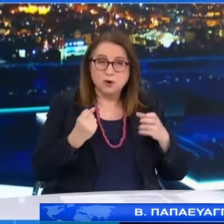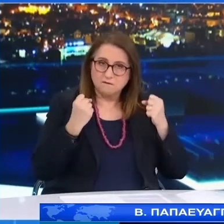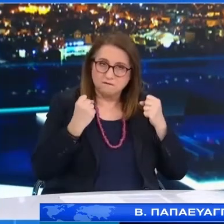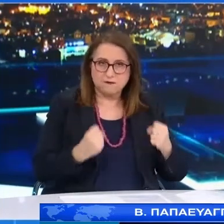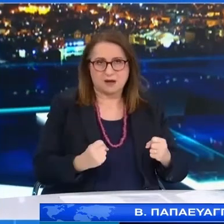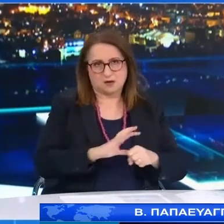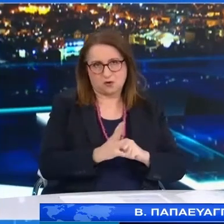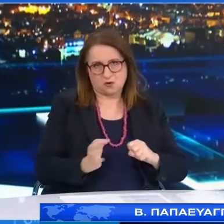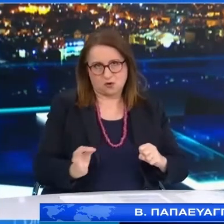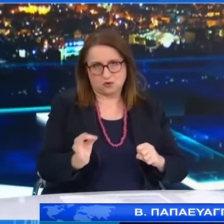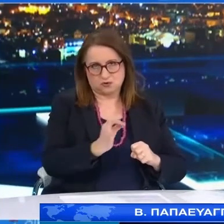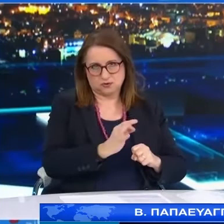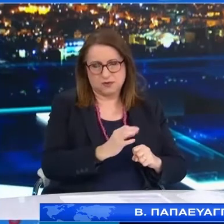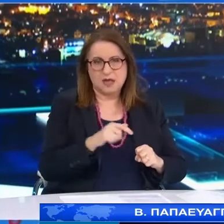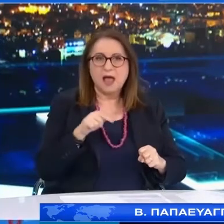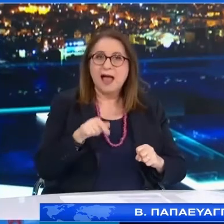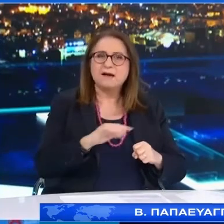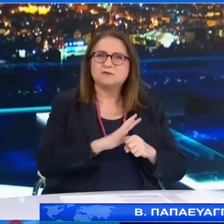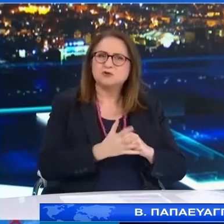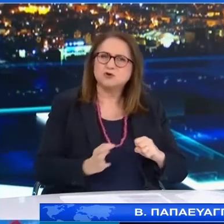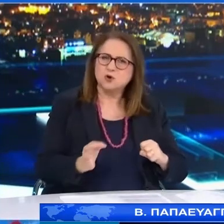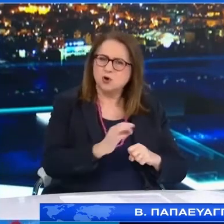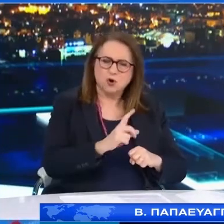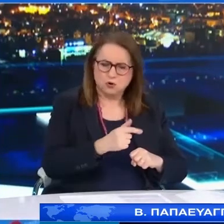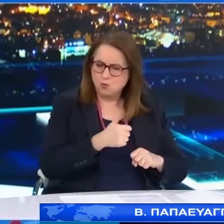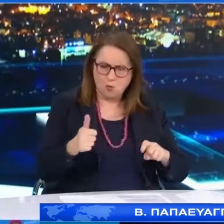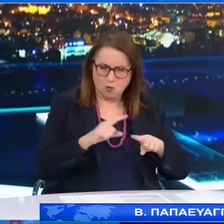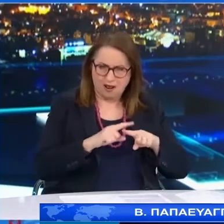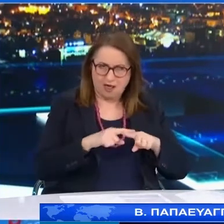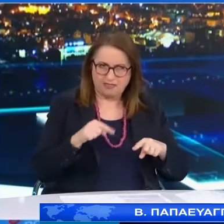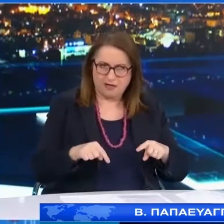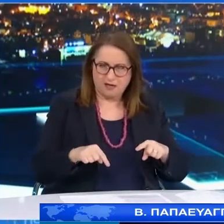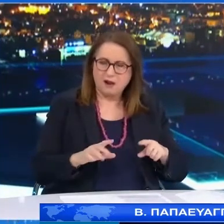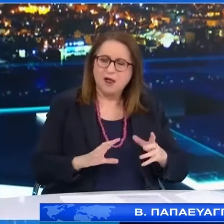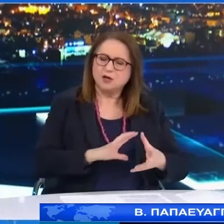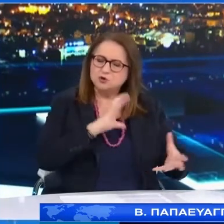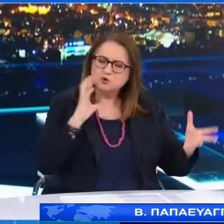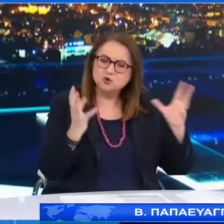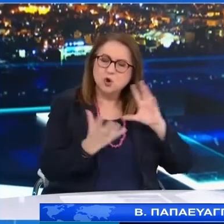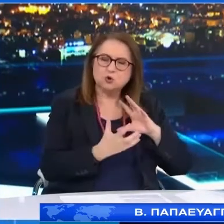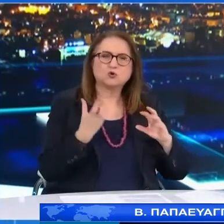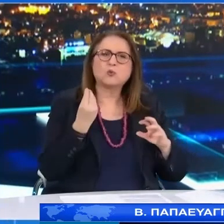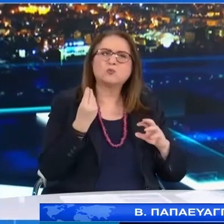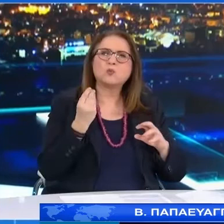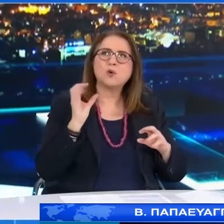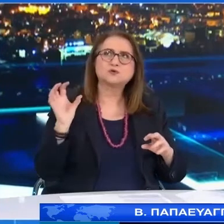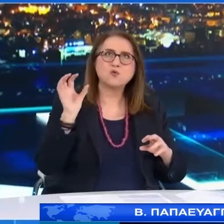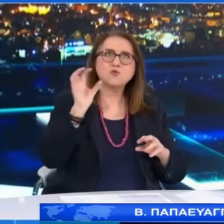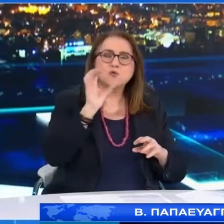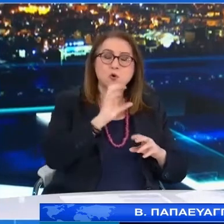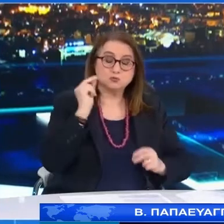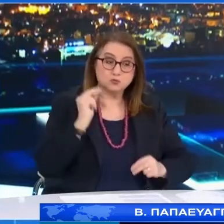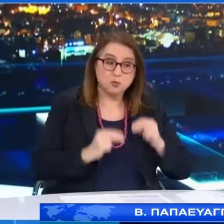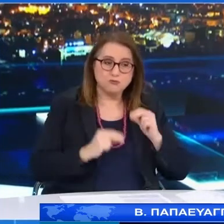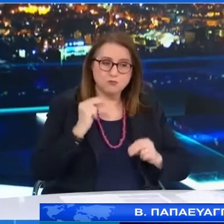ο κορονοϊός δείχνει να δοκιμάζει όχι μόνο την Ελλάδα, αλλά ολόκληρο τον πλανήτη σε πολλές χώρες και